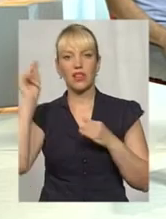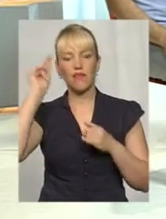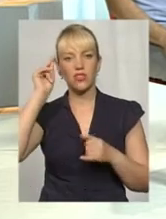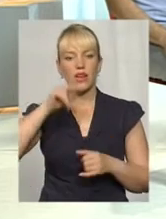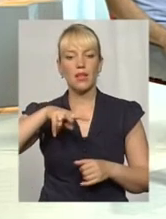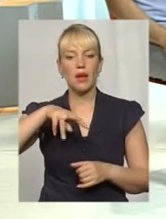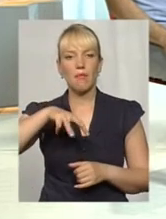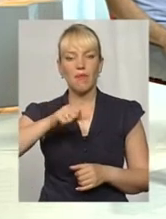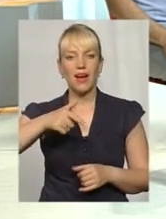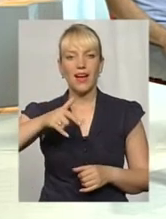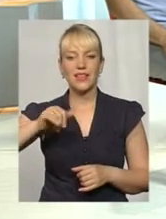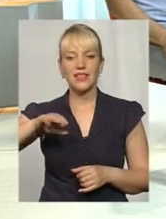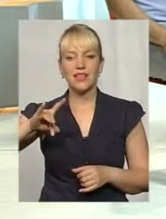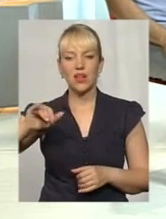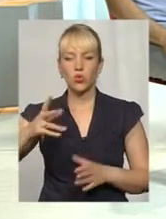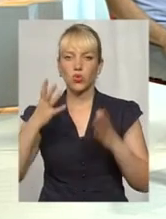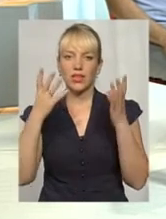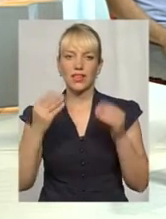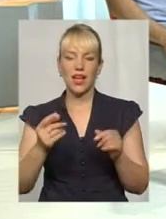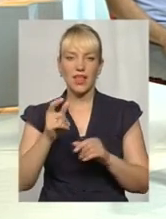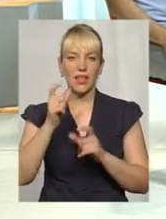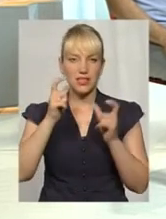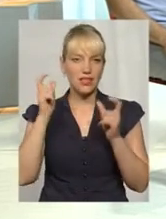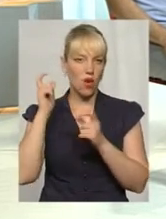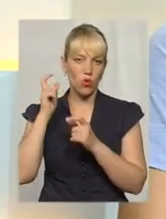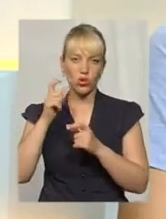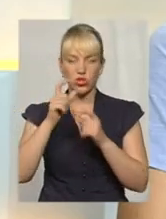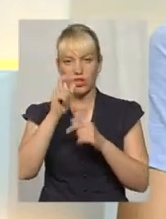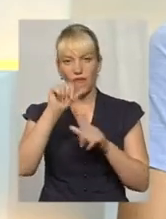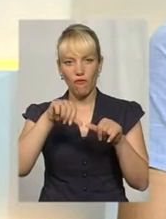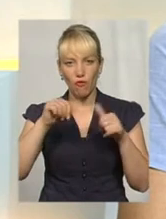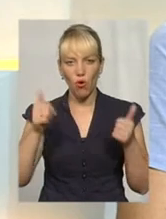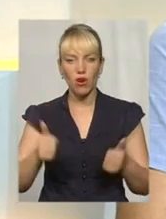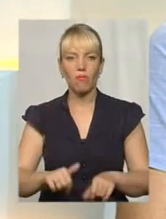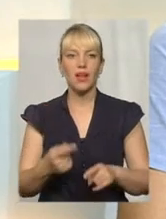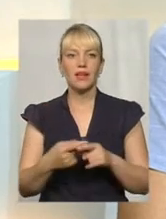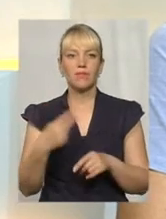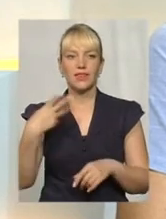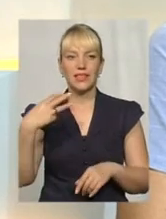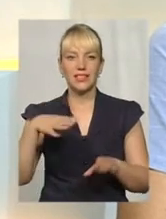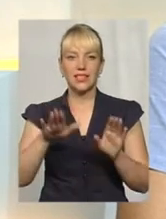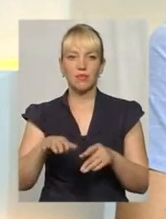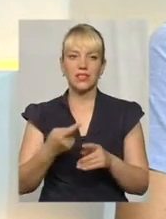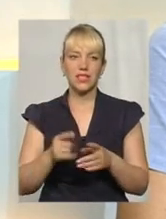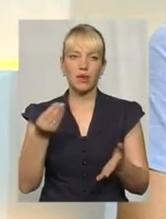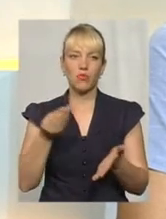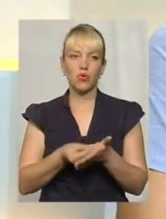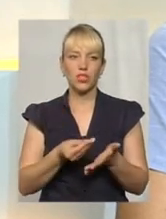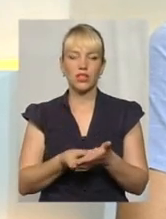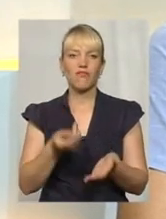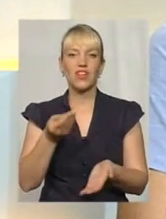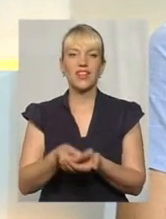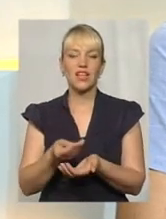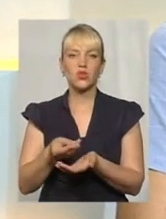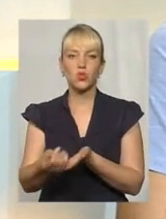це включаючи денну і заочну форму. Із них 30 місць є бюджетними, фінансуються за кошти